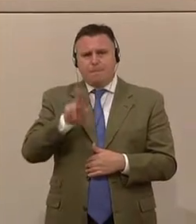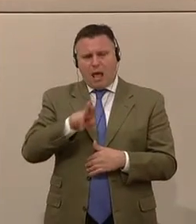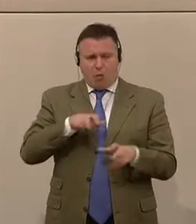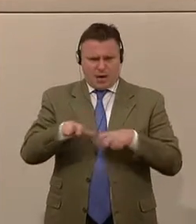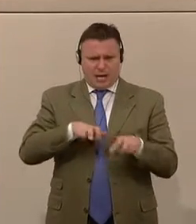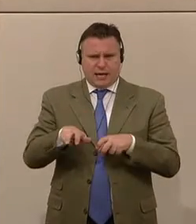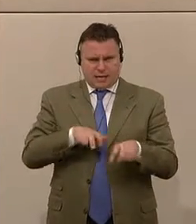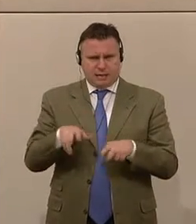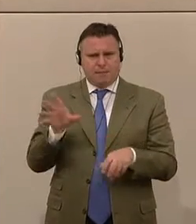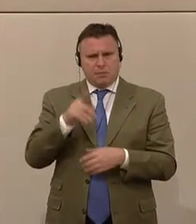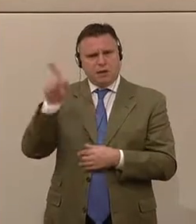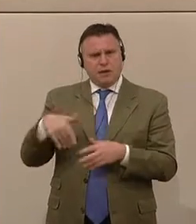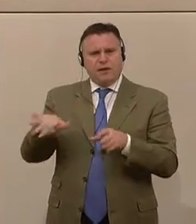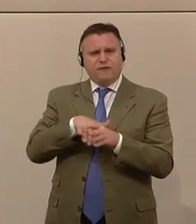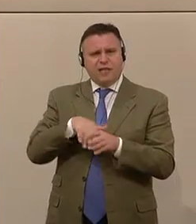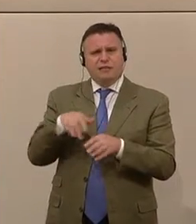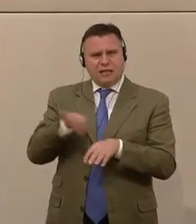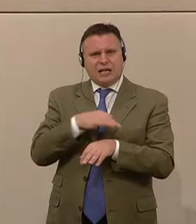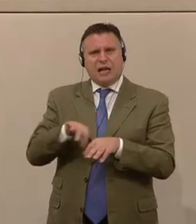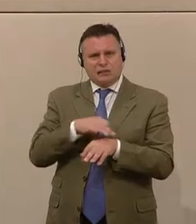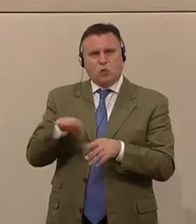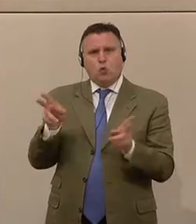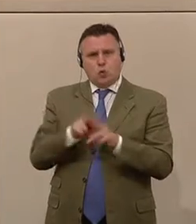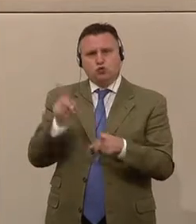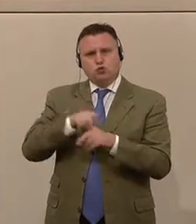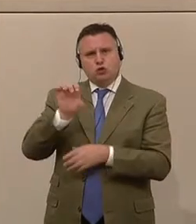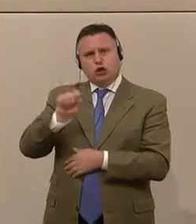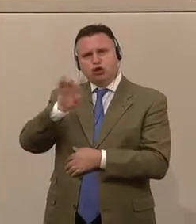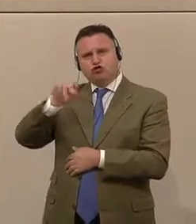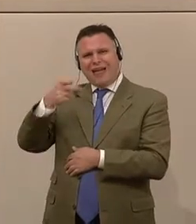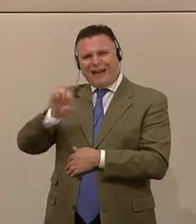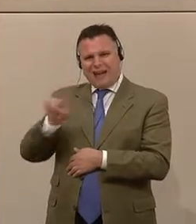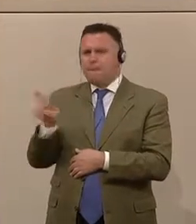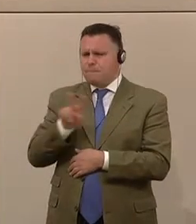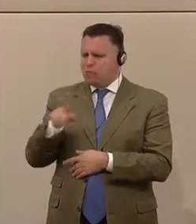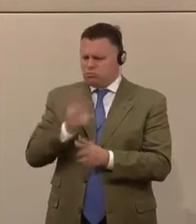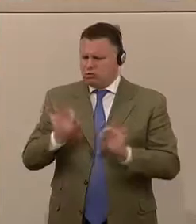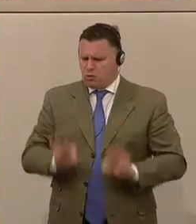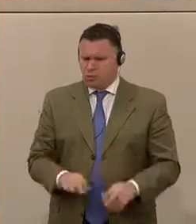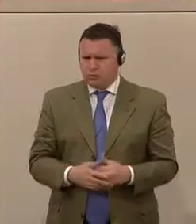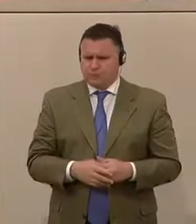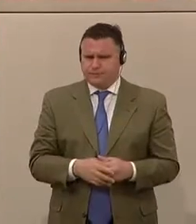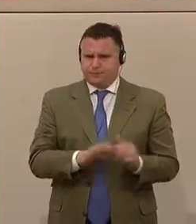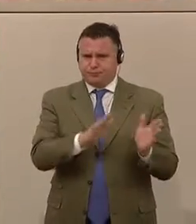Bundesregierung mit einem Vizekanzler Strache und Bundeskanzler Sebastian Kurz. Auch das ist gut so, meine sehr geehrten Damen und Herren.